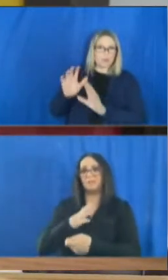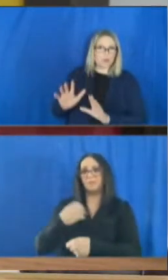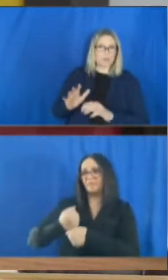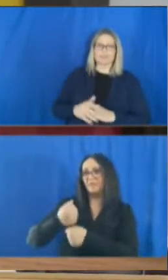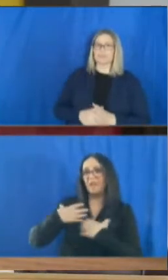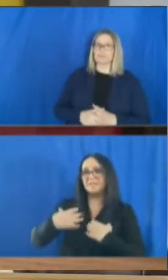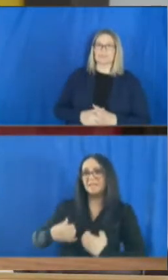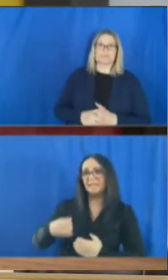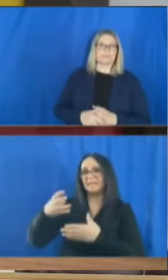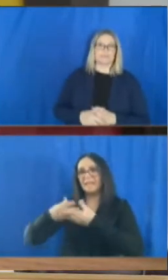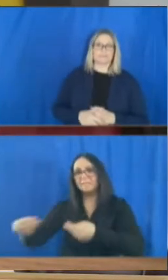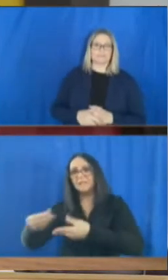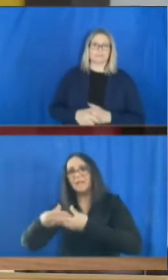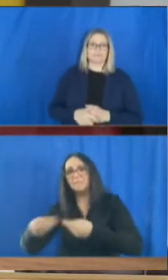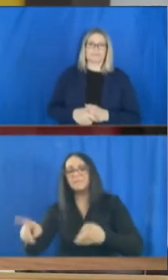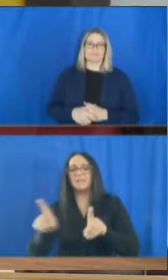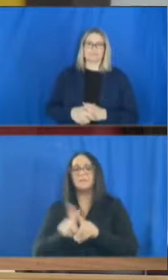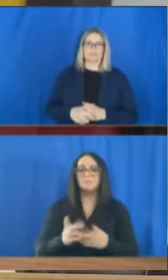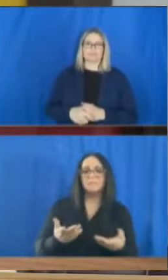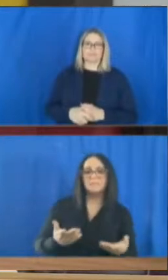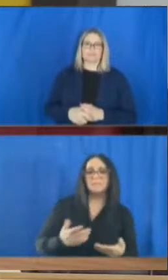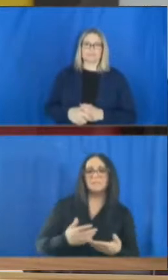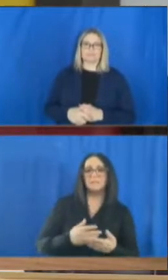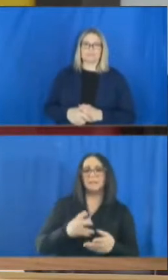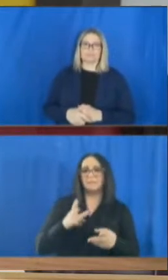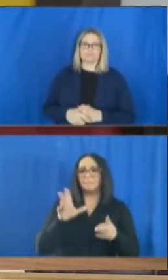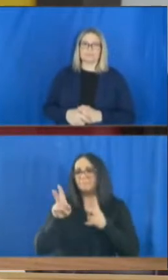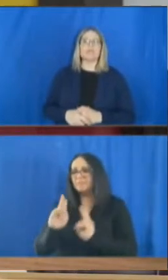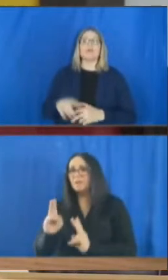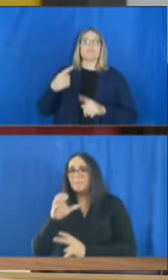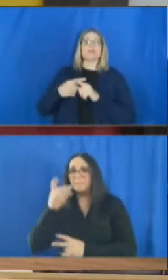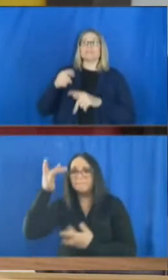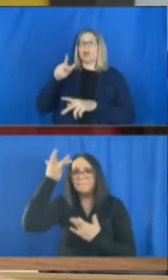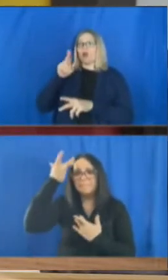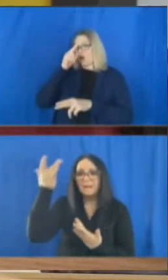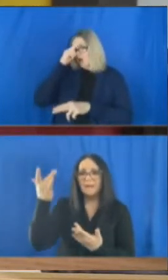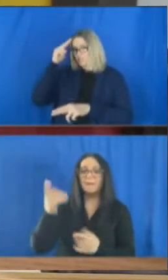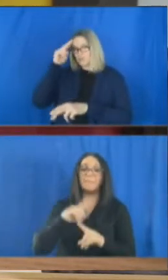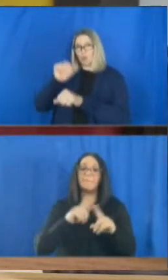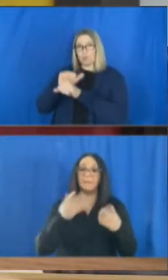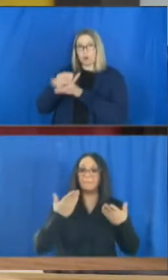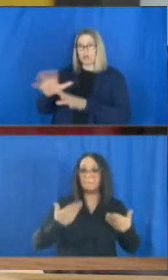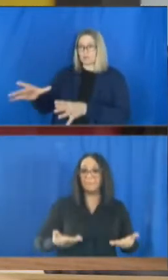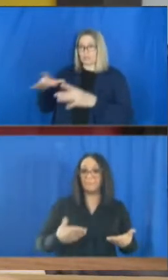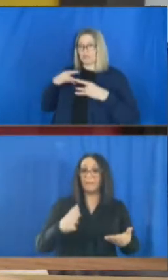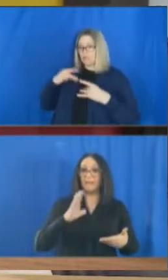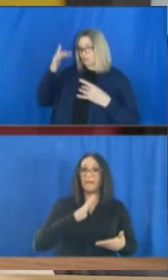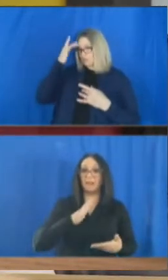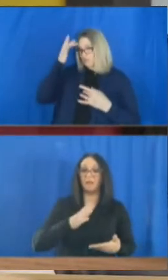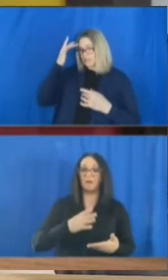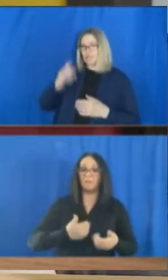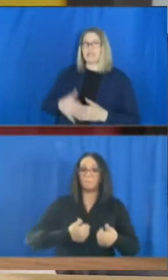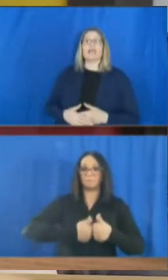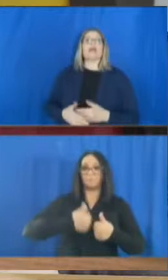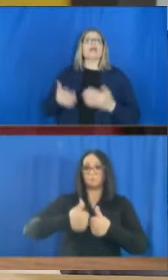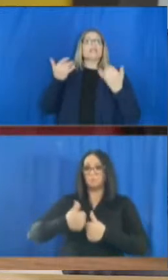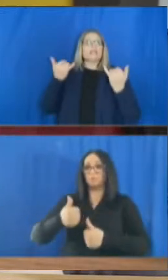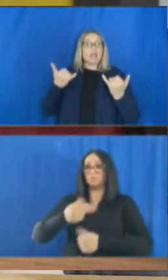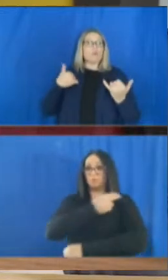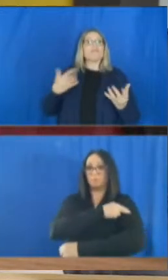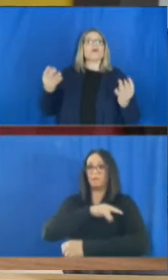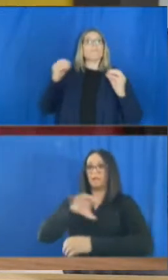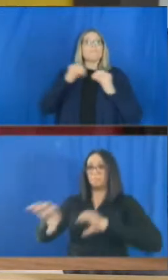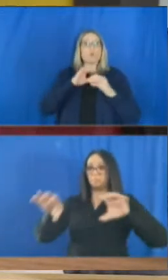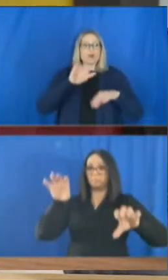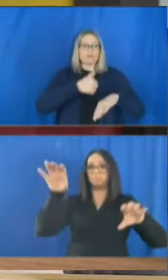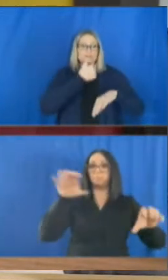capable d'offrir des services d'urgence et des services de soins intensifs. Monsieur Steinbach, as-tu un suivi très, très,